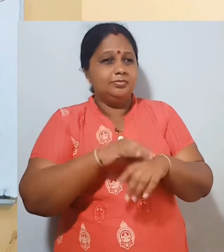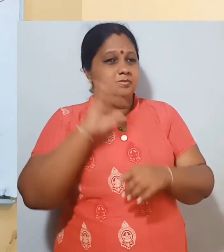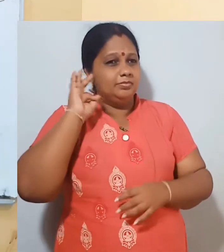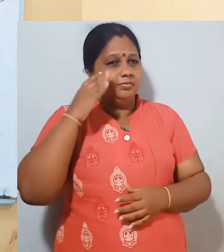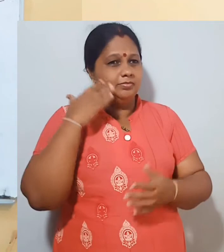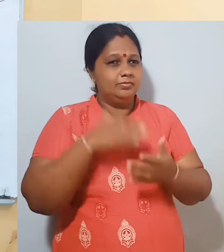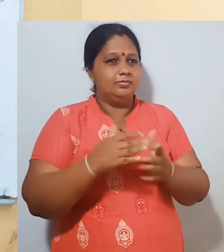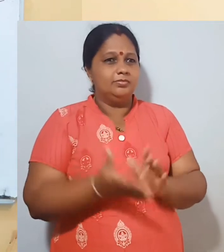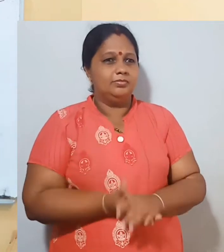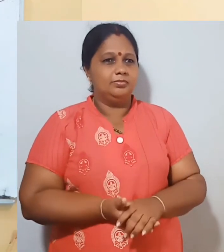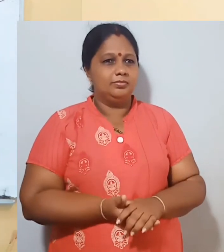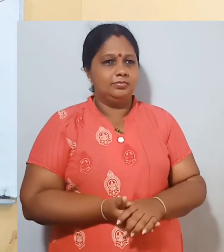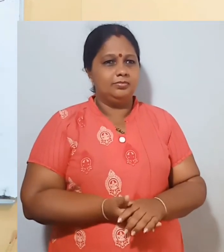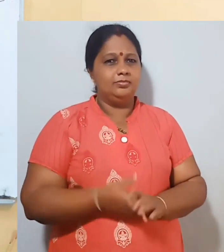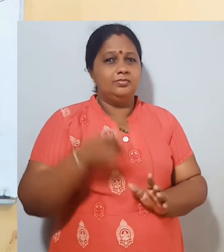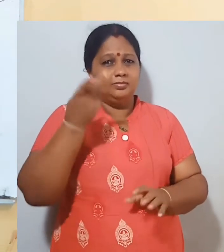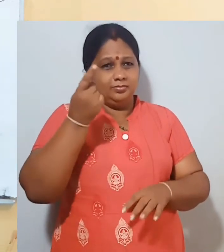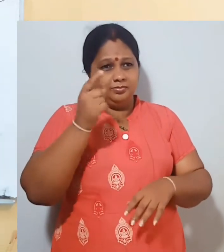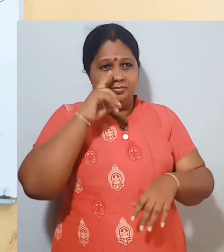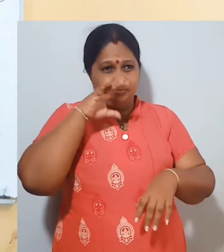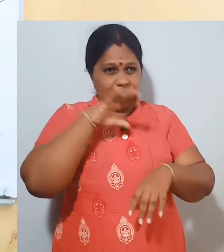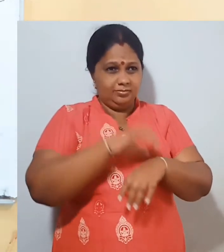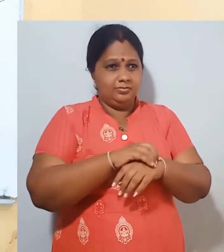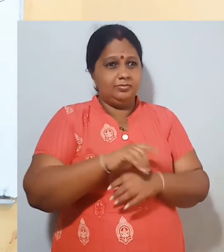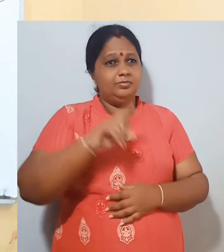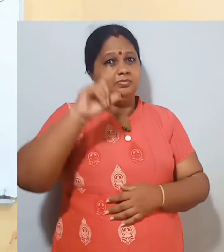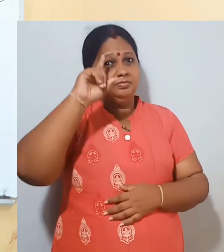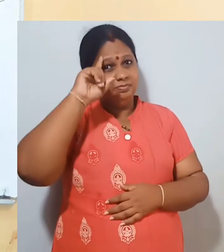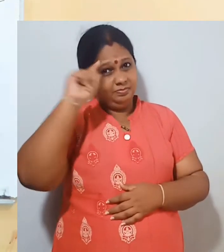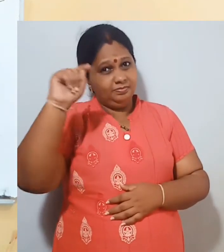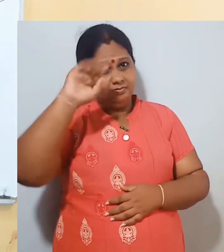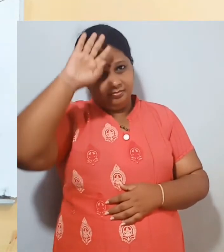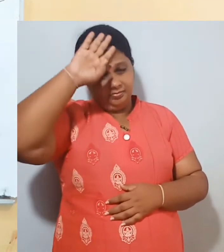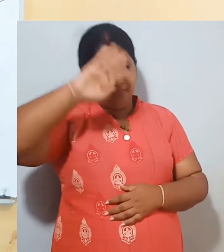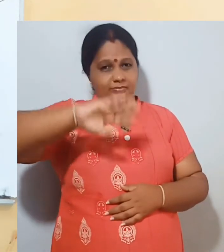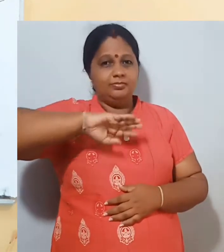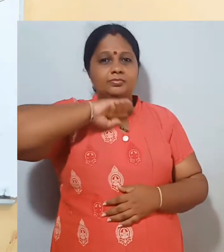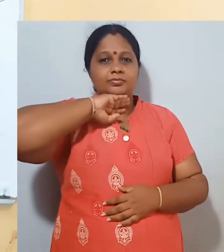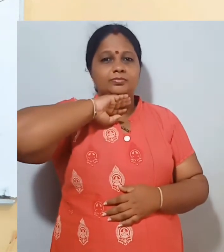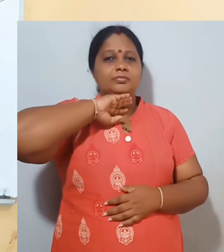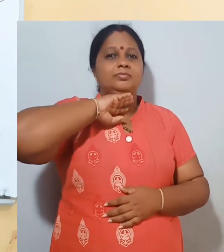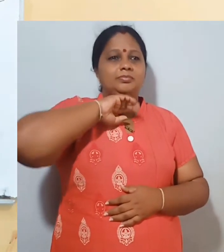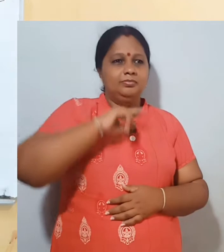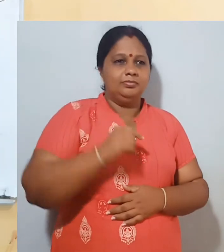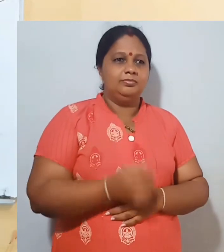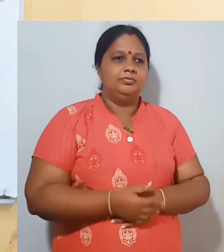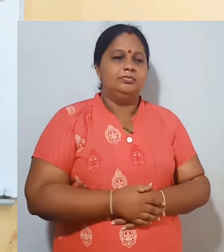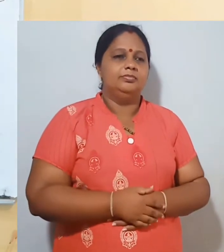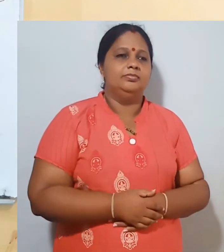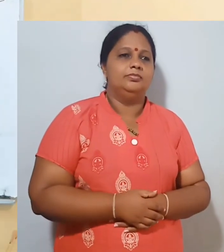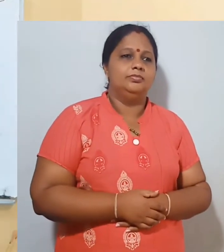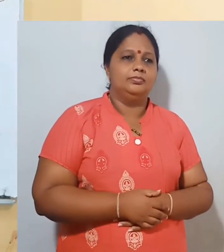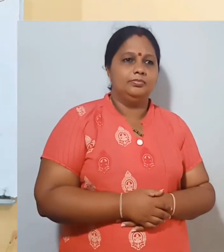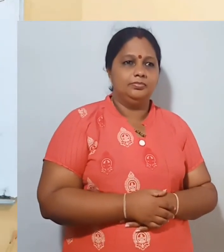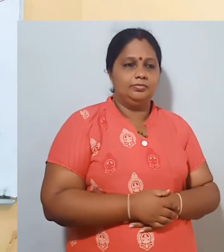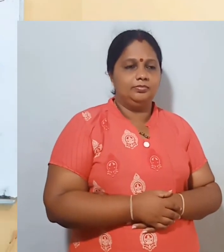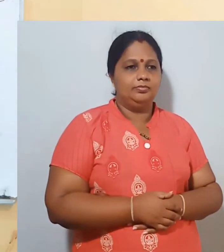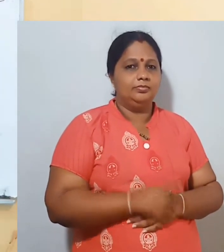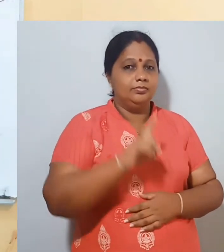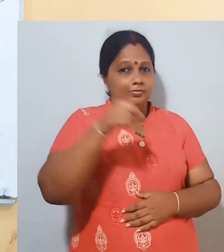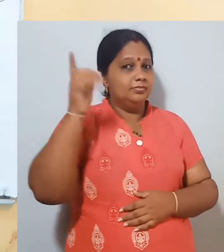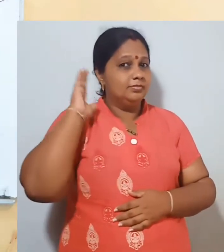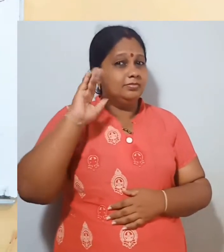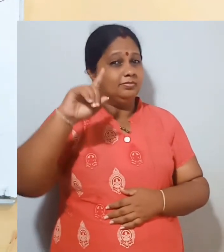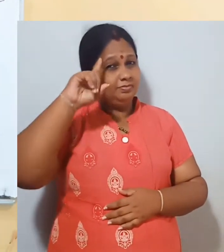விஷயம், நாய்க்கடியால விசர் வருத்தம் என்ற வருத்தம், அதாவது ரேபிஸ் சொல்லுவோம். விசர் வருத்தம் என்று எல்லாம் கேள்விப்பட்டிருப்பீங்க.